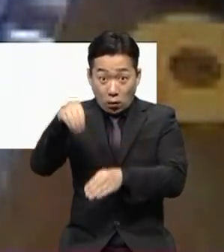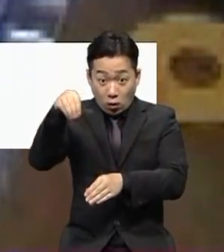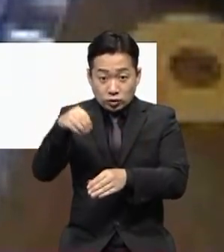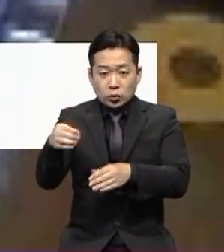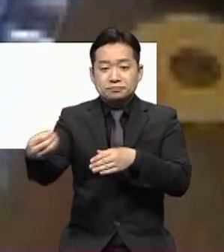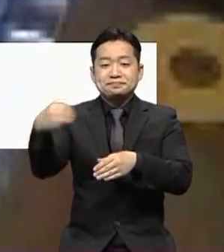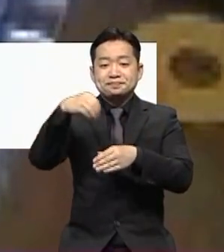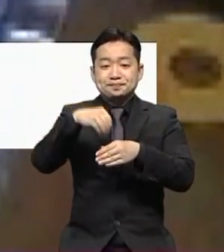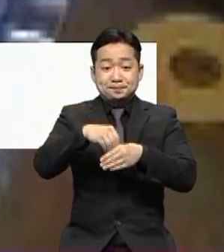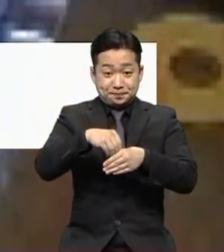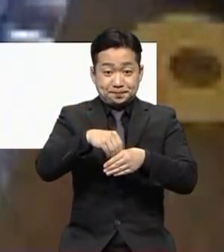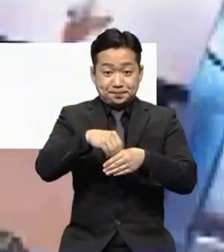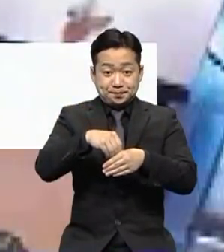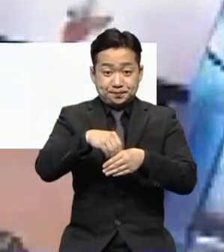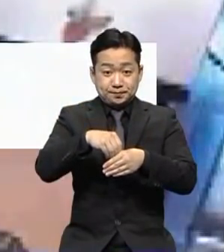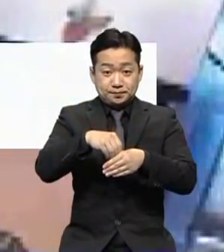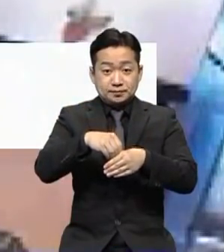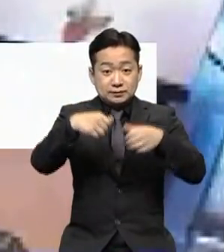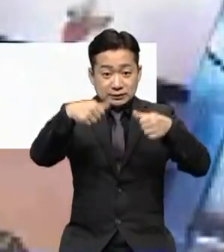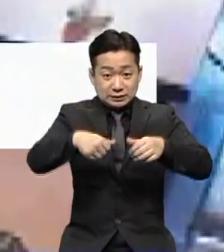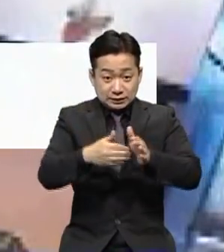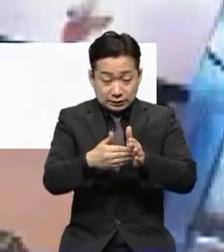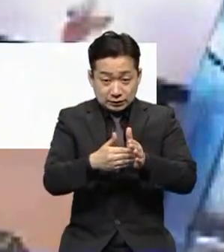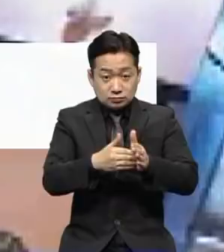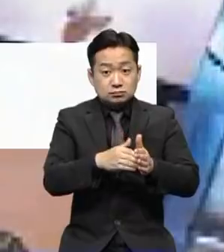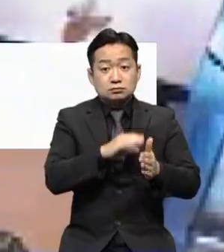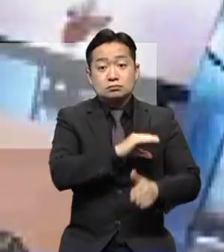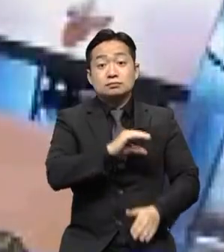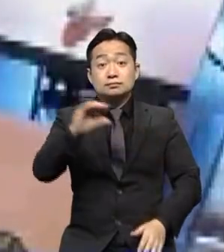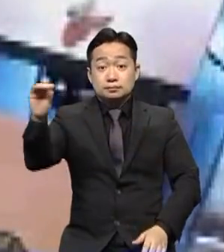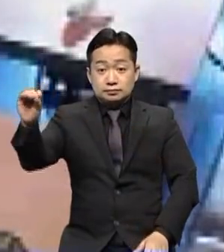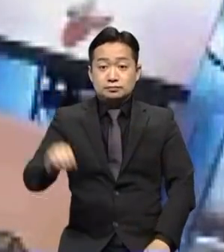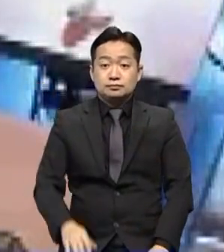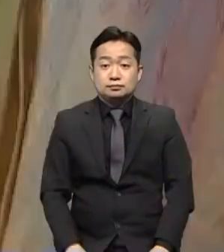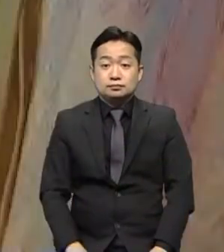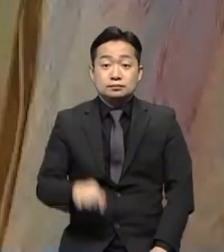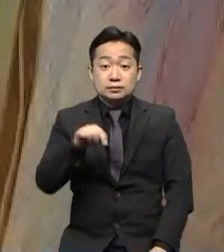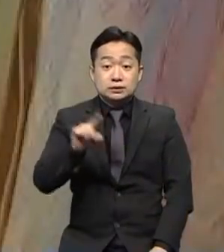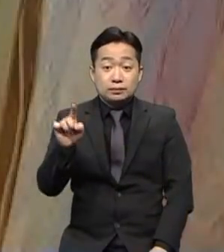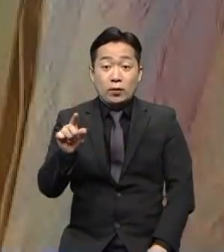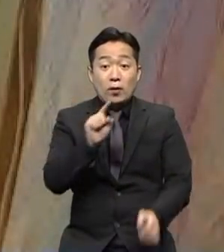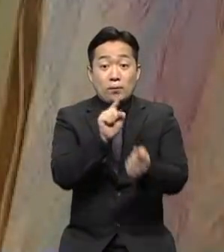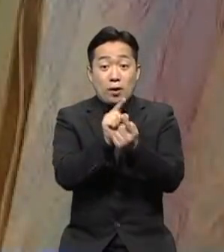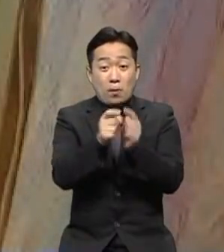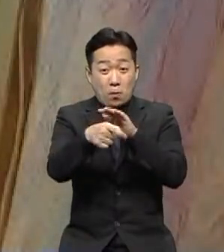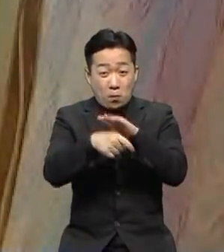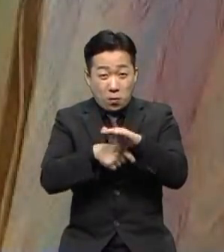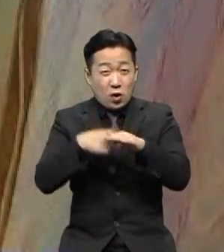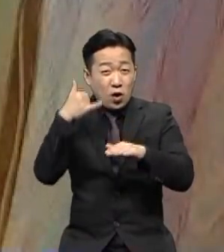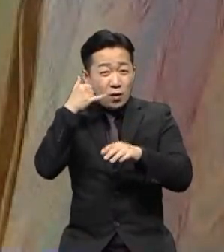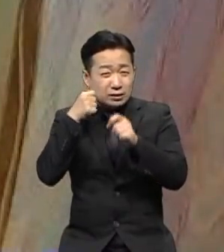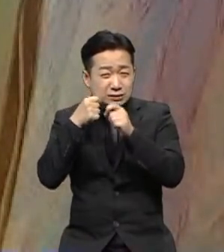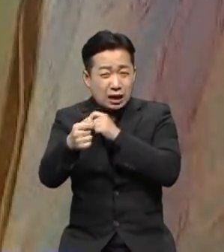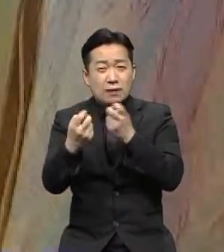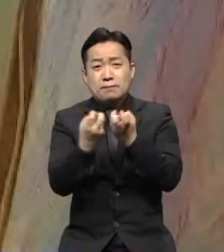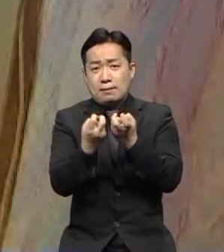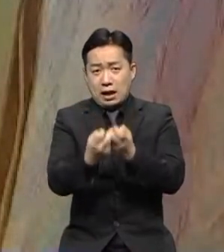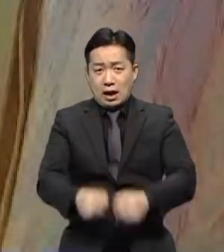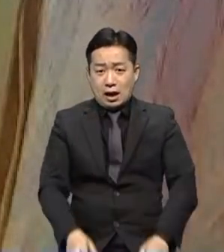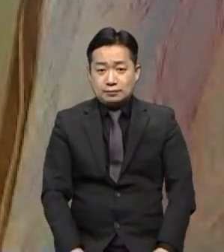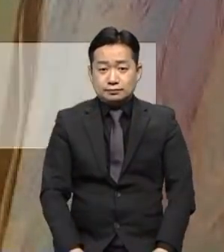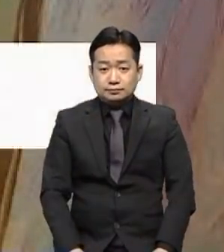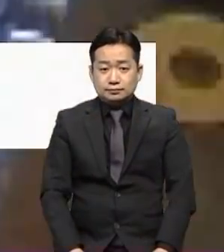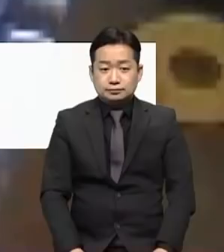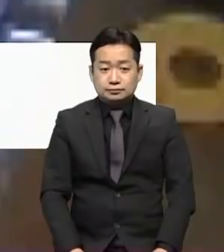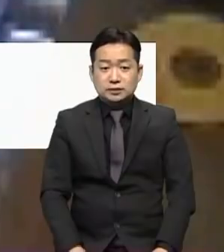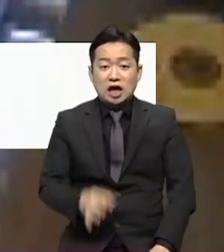현금을 받아 가방에 넣더니 인사까지 건네고 사라집니다. 이른바 대면 편취형 보이스피싱 수법입니다.